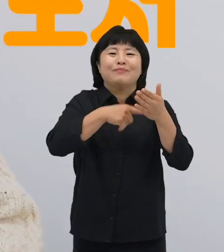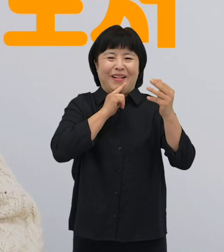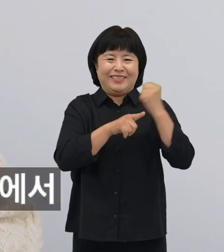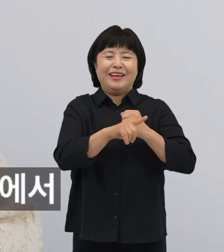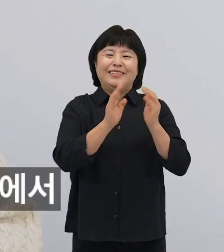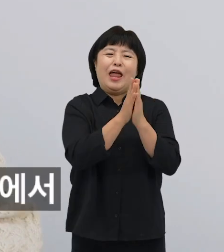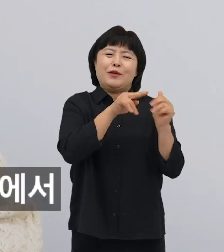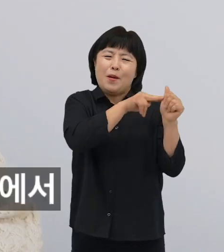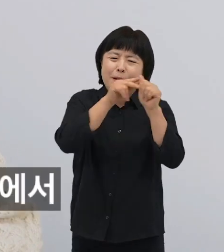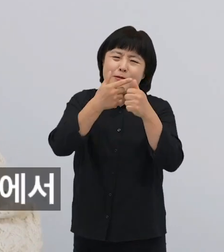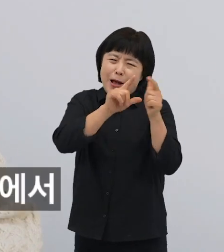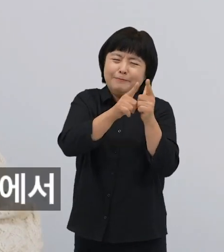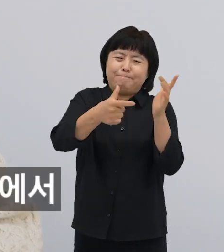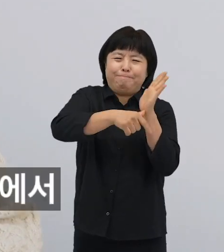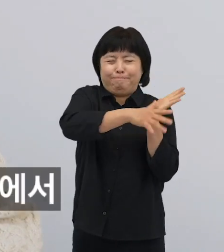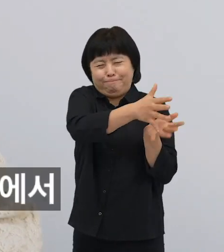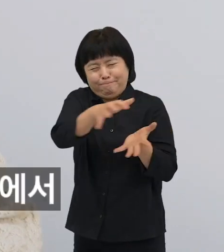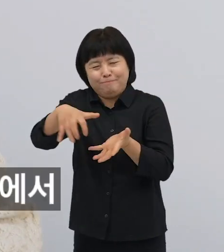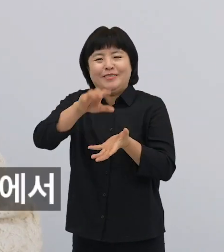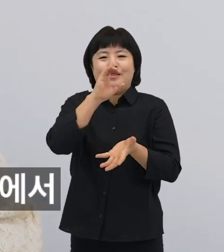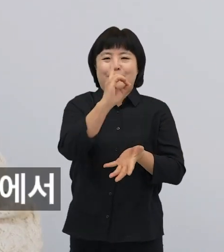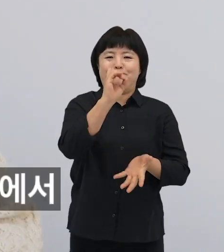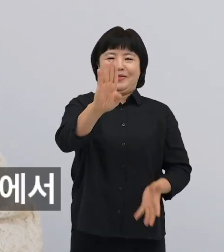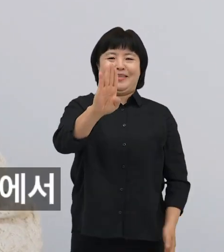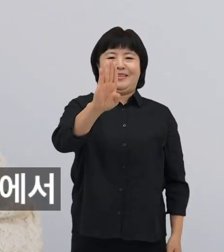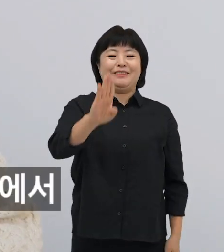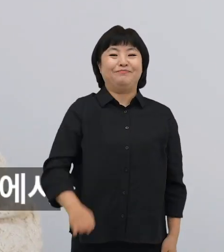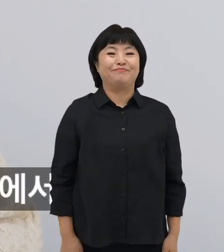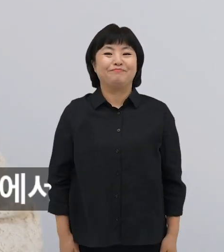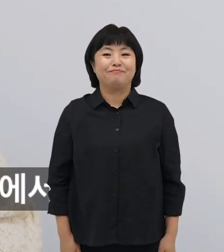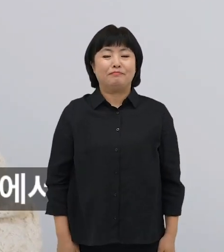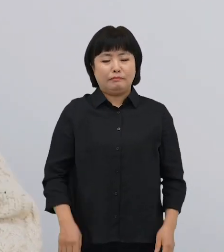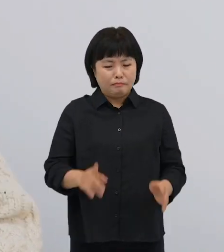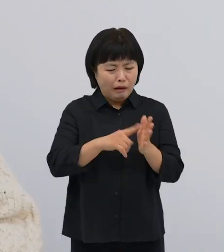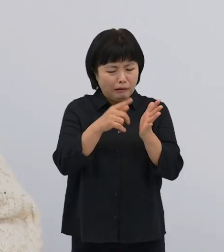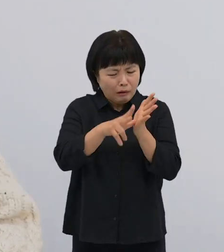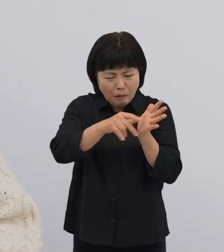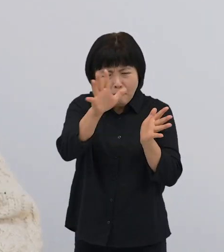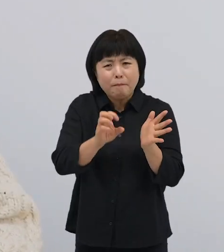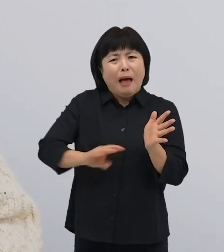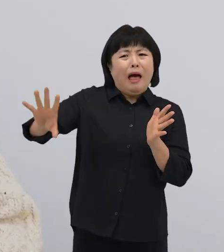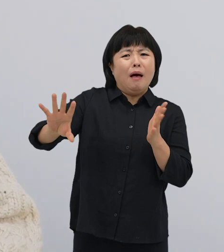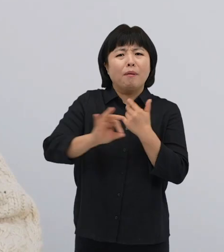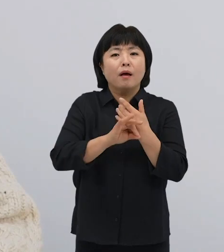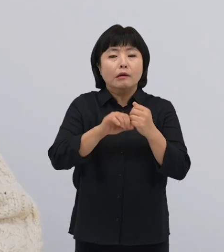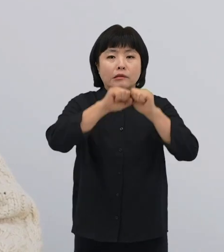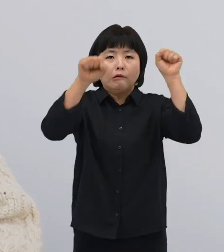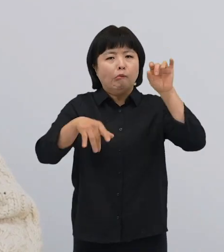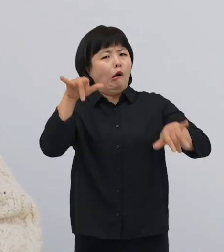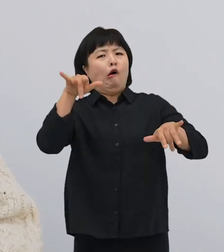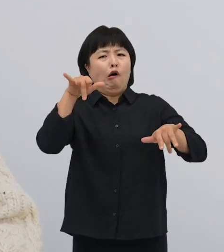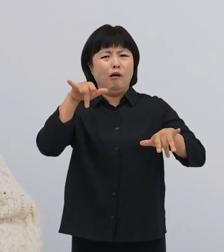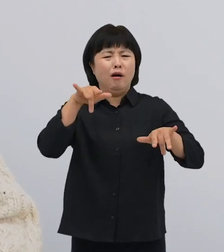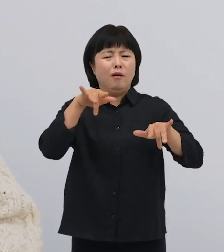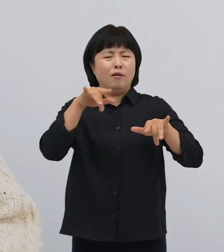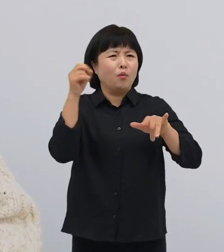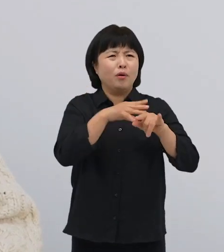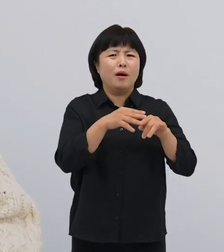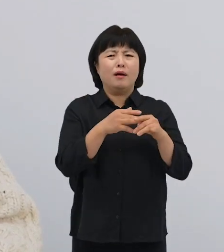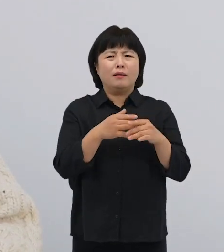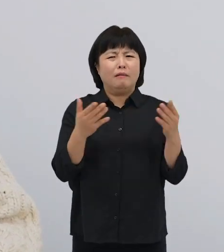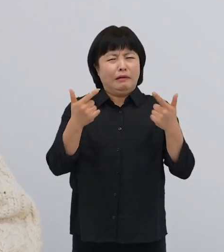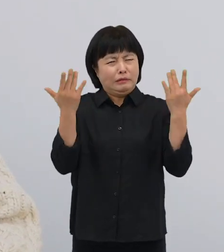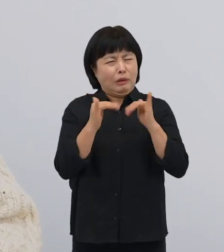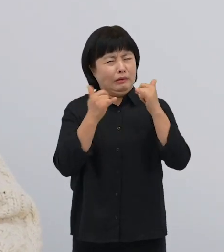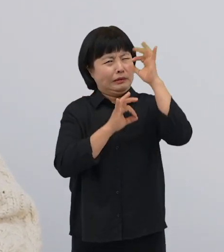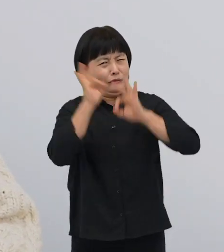표현합니다. 또 책 정보를 데이터화한 서지 DB상에서 데이터가 분실되었다면 시스템의 오류 또는 명백한